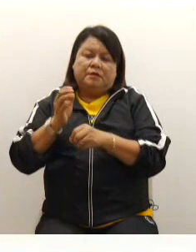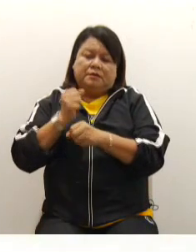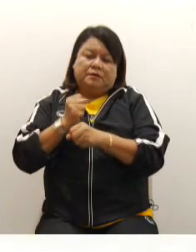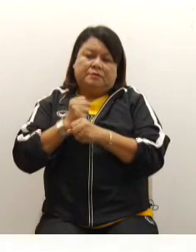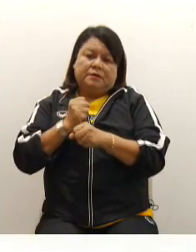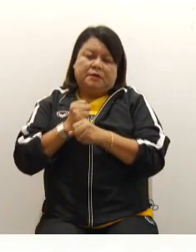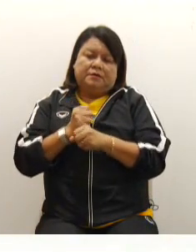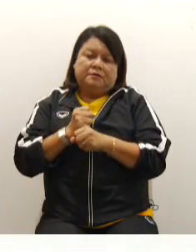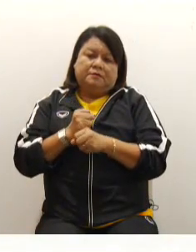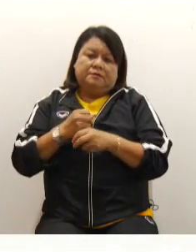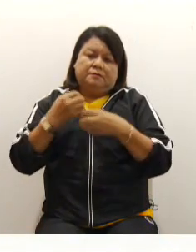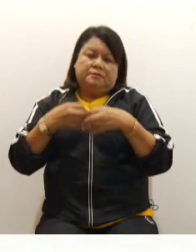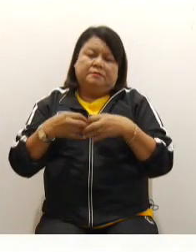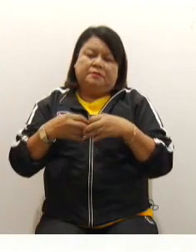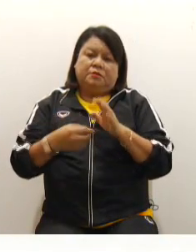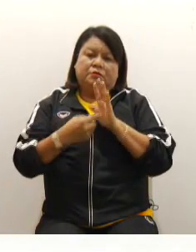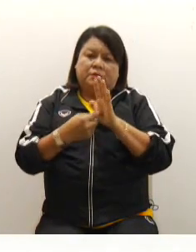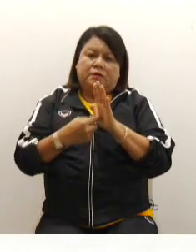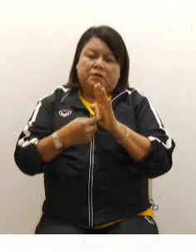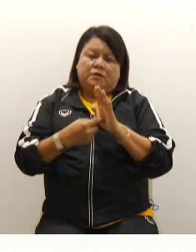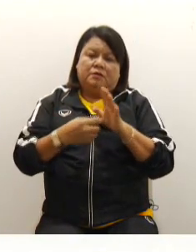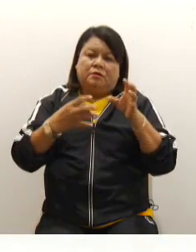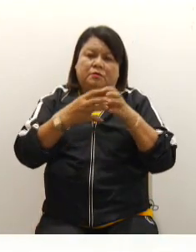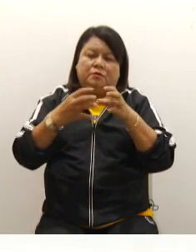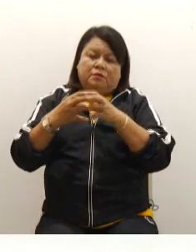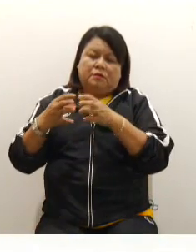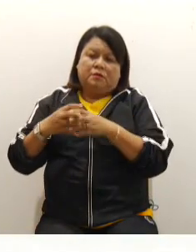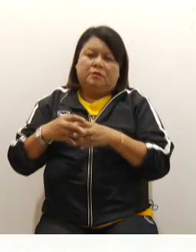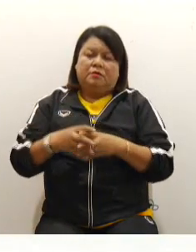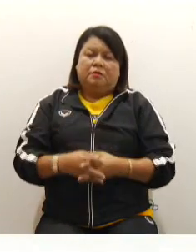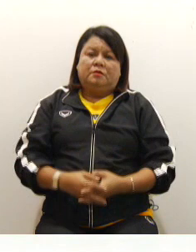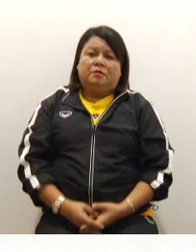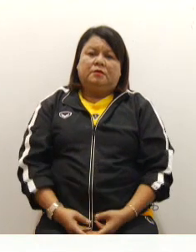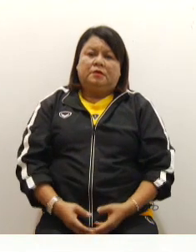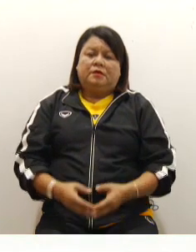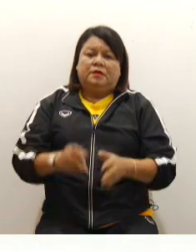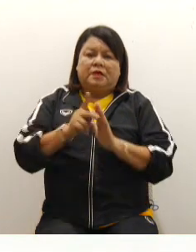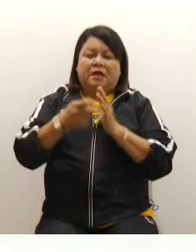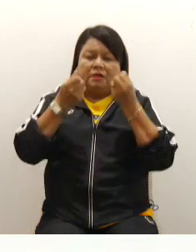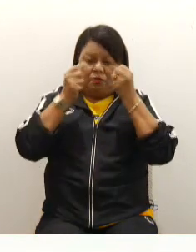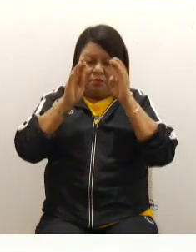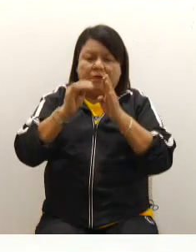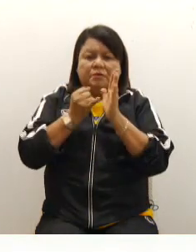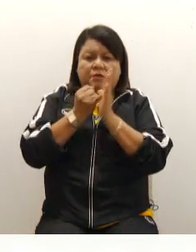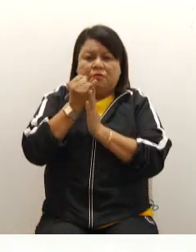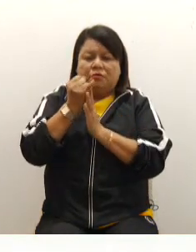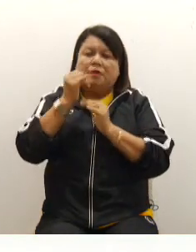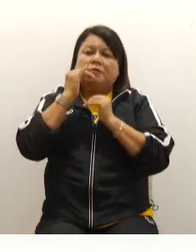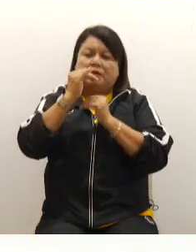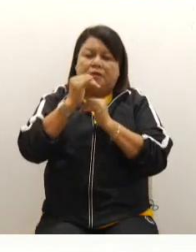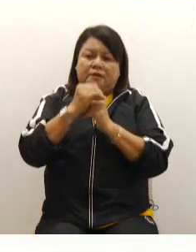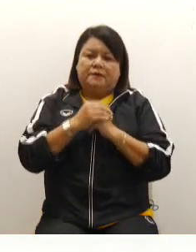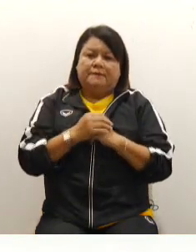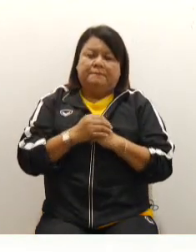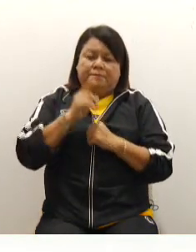ขอมาดูยกตัวอย่างสั้นๆของแต่ละหัวข้อสักหน่อยหนึ่งนะคะการออกแบบนะคะที่ถูกต้องได้มาตรฐานเนี่ยนะ